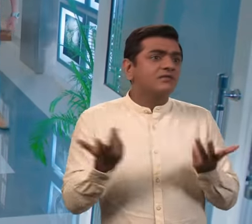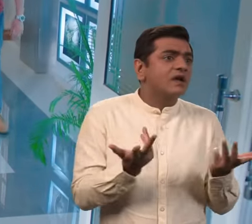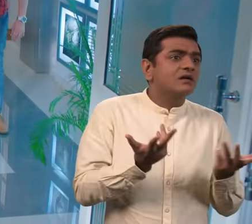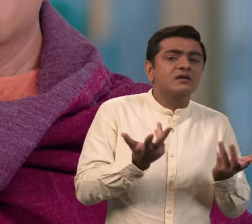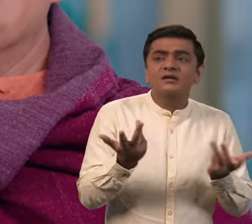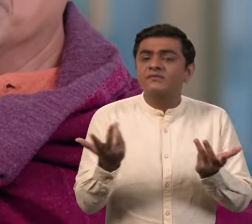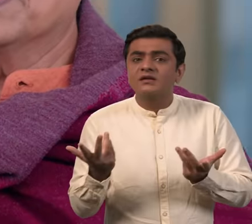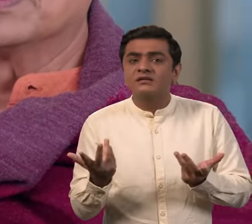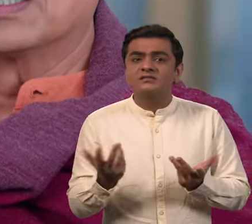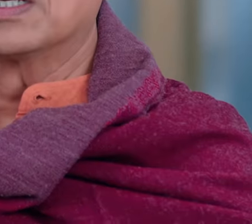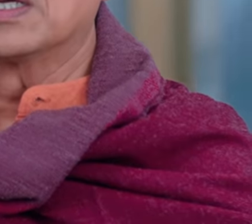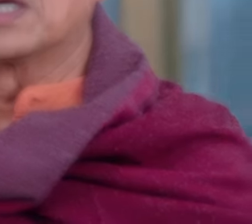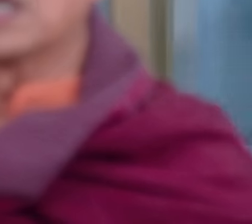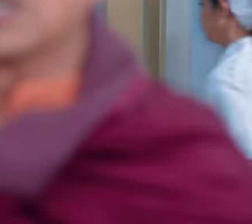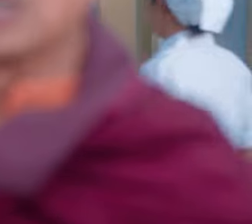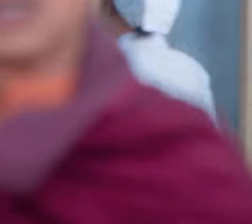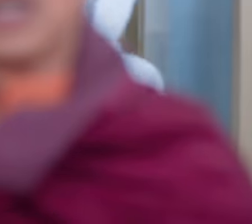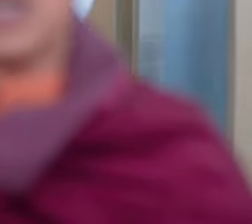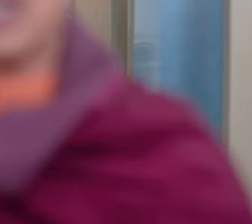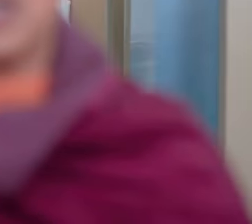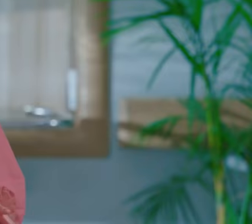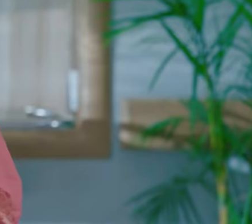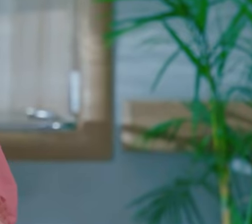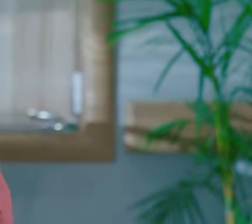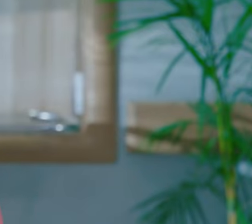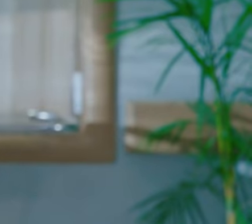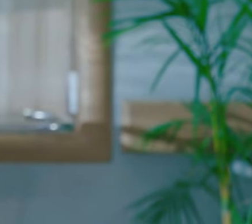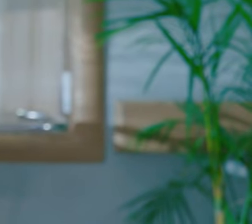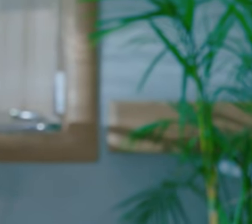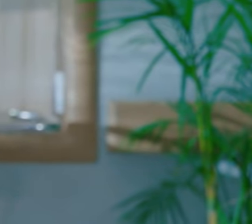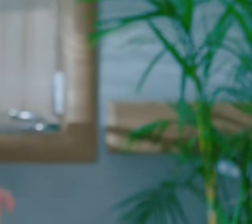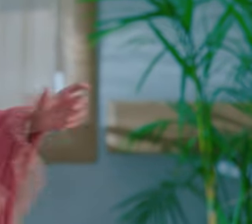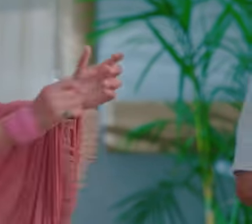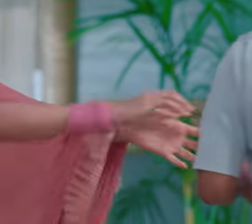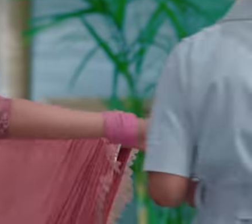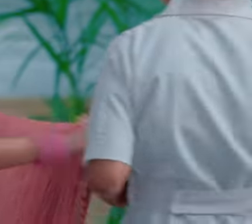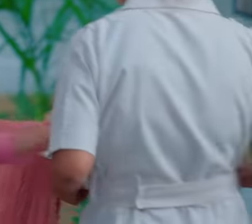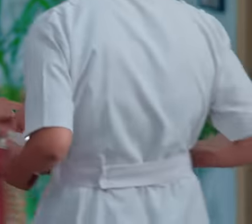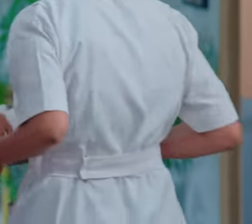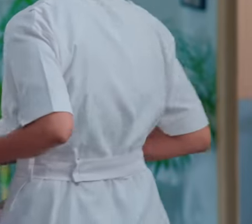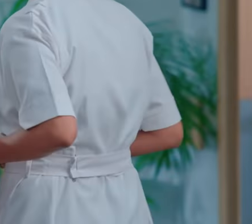हीर